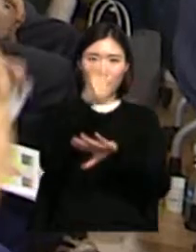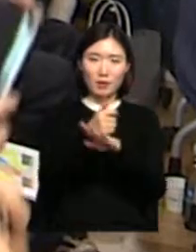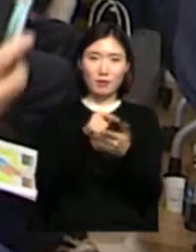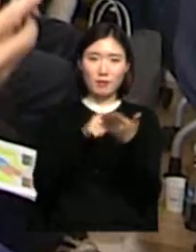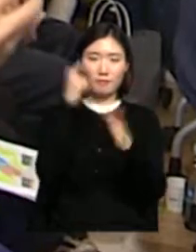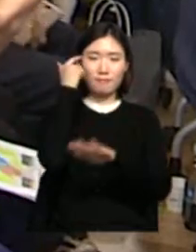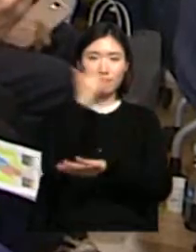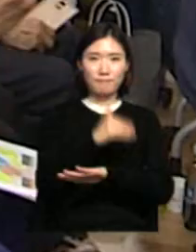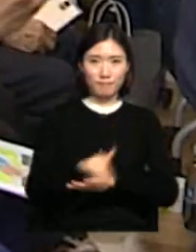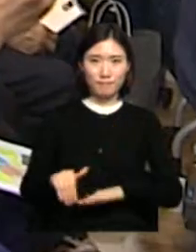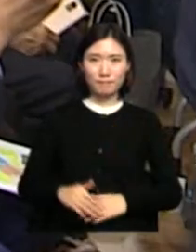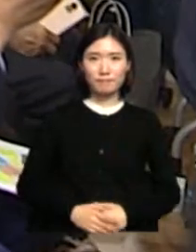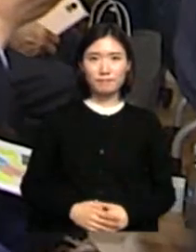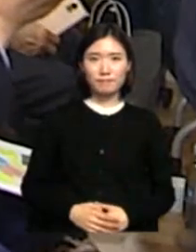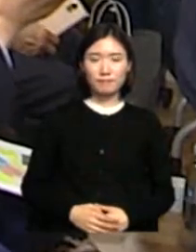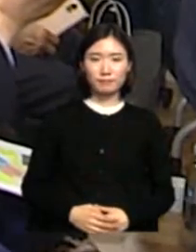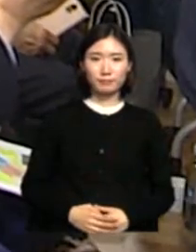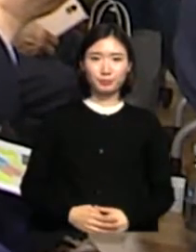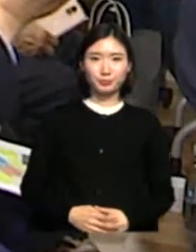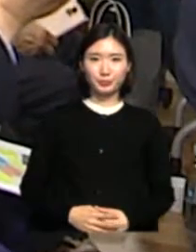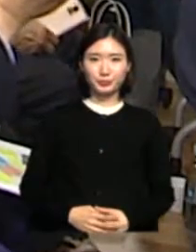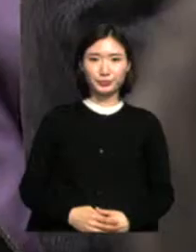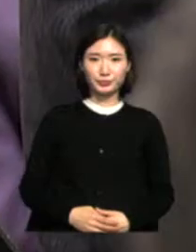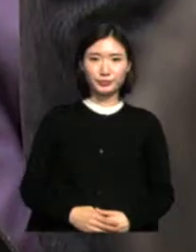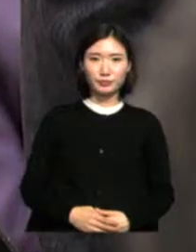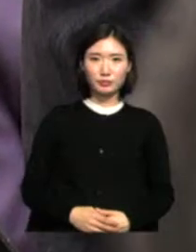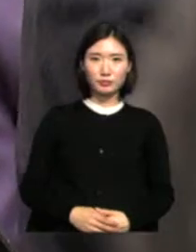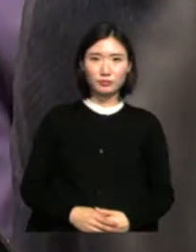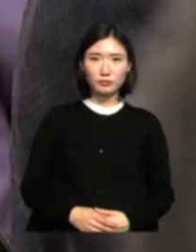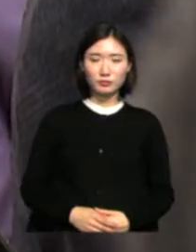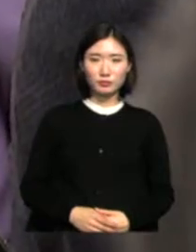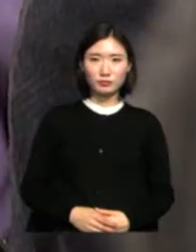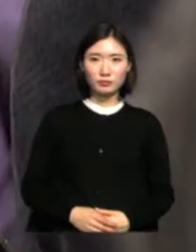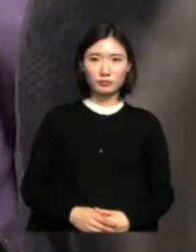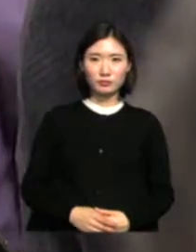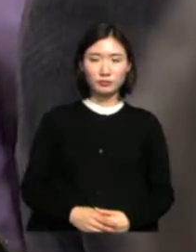예정입니다. 딜라이브 서울경기 케이블TV 이재용입니다.